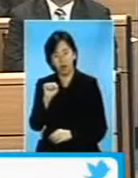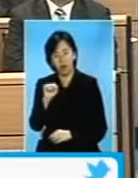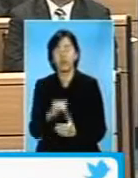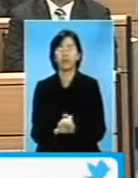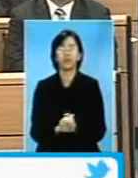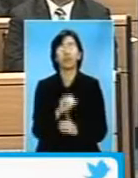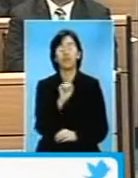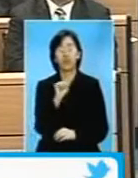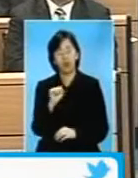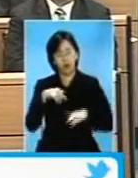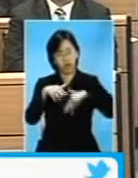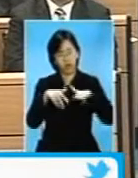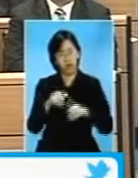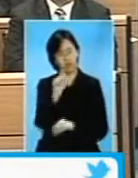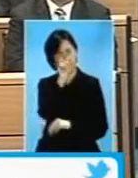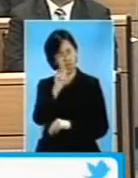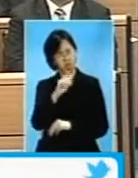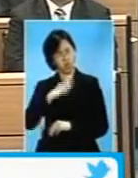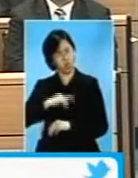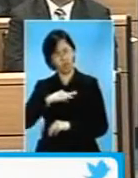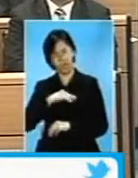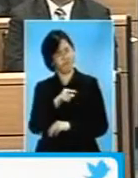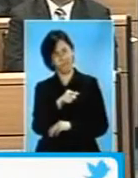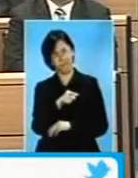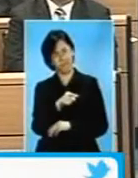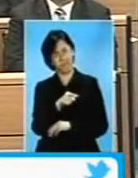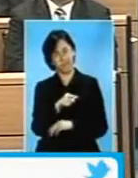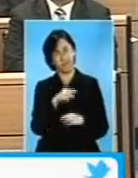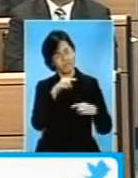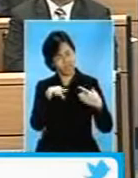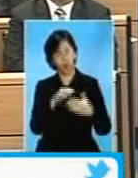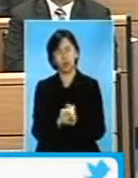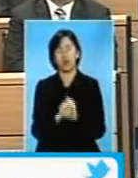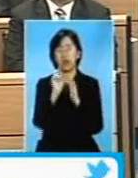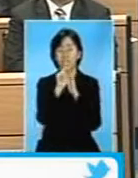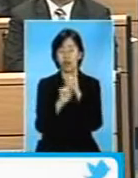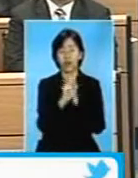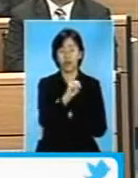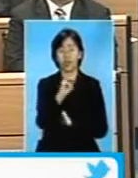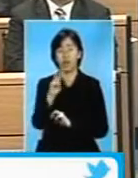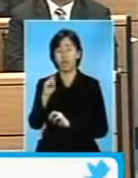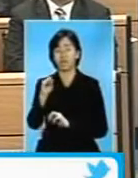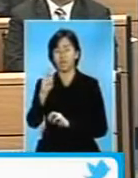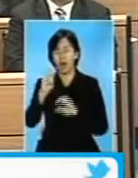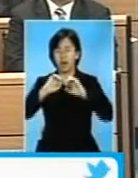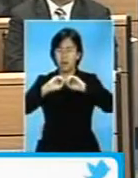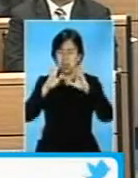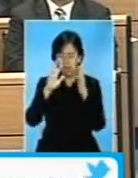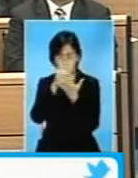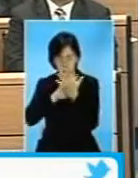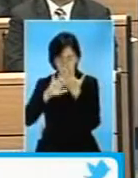นึ่งเนี่ยก็แย้งว่าไอ้มาตราเนี้ย68เนี่ยมันกำกวมไม่ชัดเจ